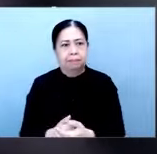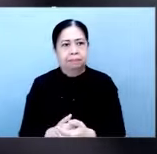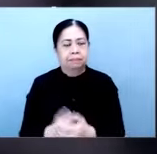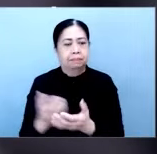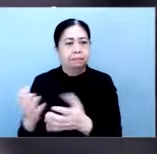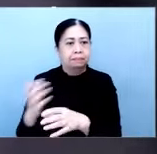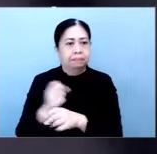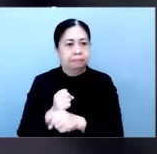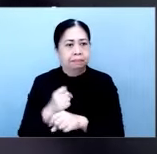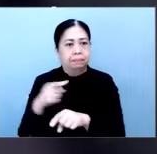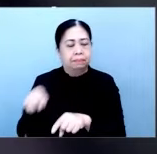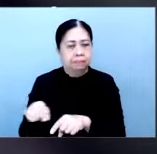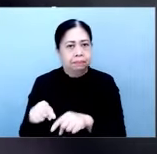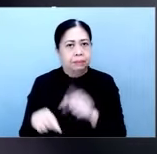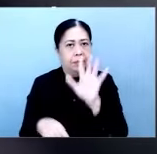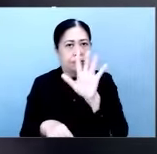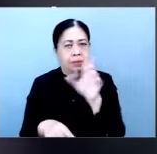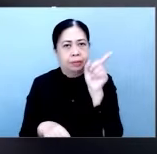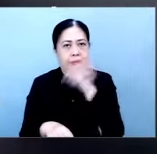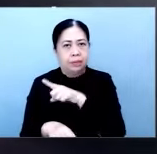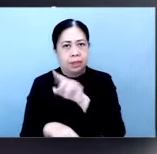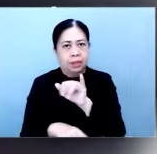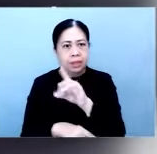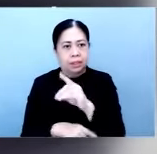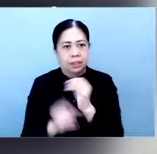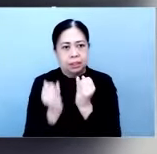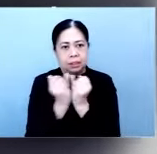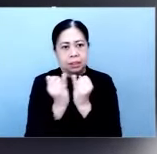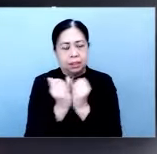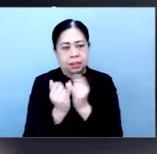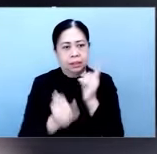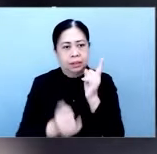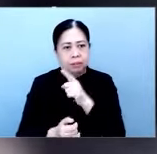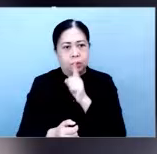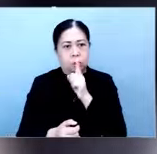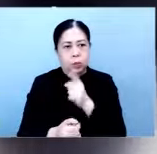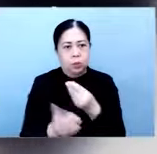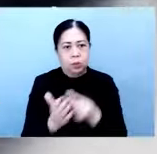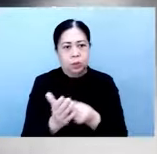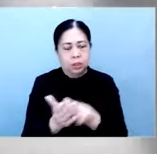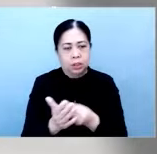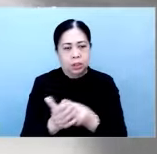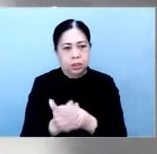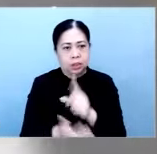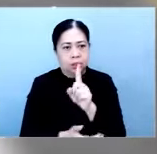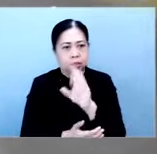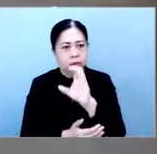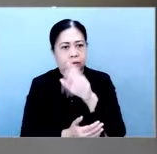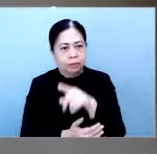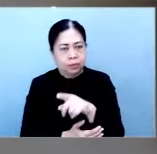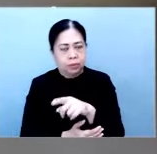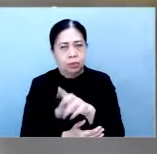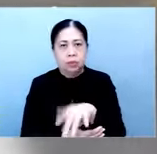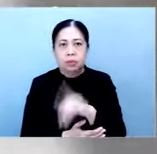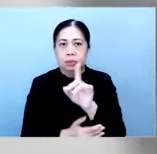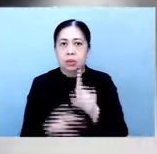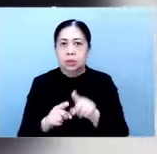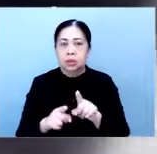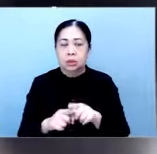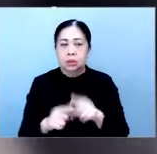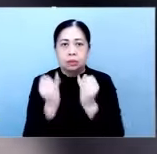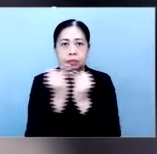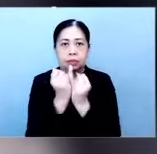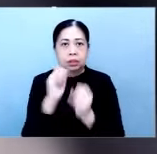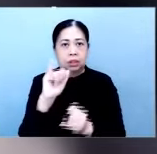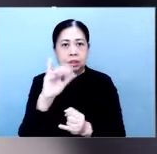Na-recover sa suspect ang 5 peking PhilHealth ID, mga peke at tunay na pera at isang cellphone. Napag-alamang ang isang PhilHealth